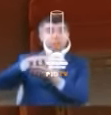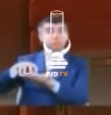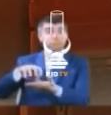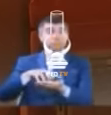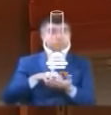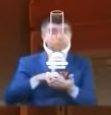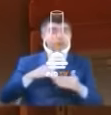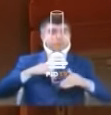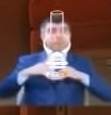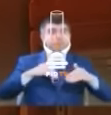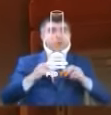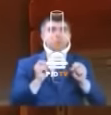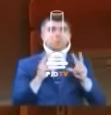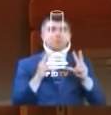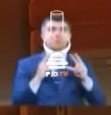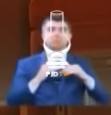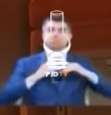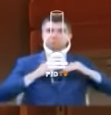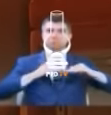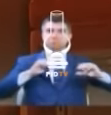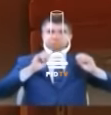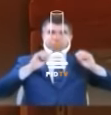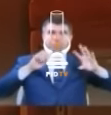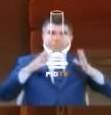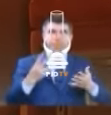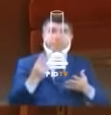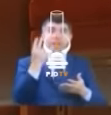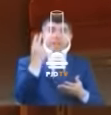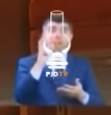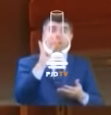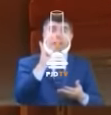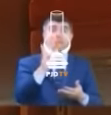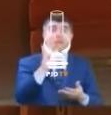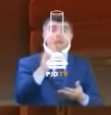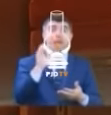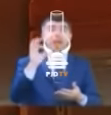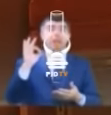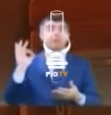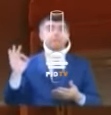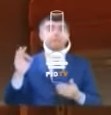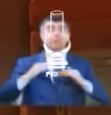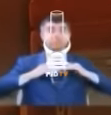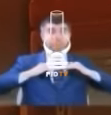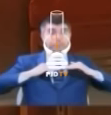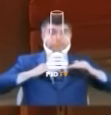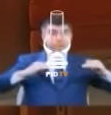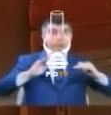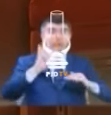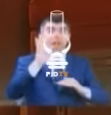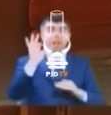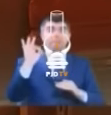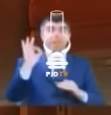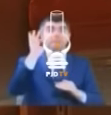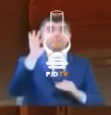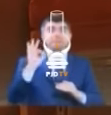لما كنقول لكم عندنا عشرات الالاف، كنتكلموا على 43,000 معبده، كنتكلموا على 40% ان